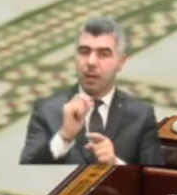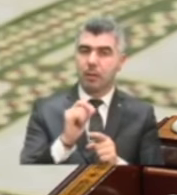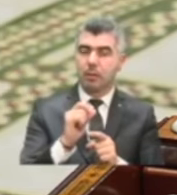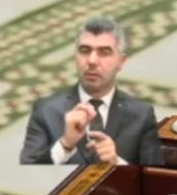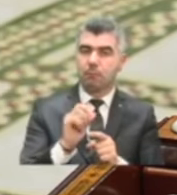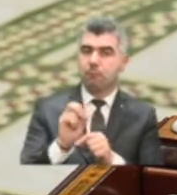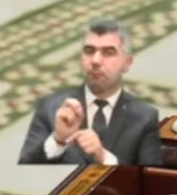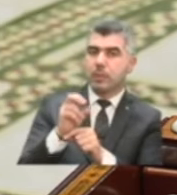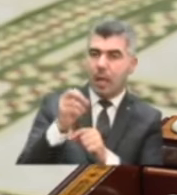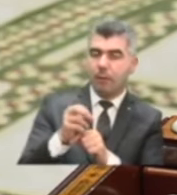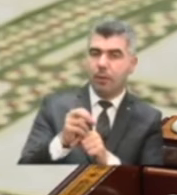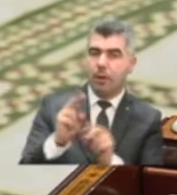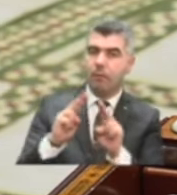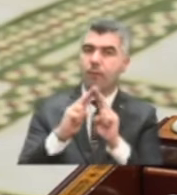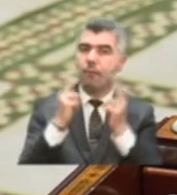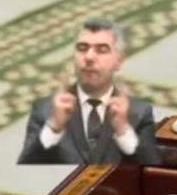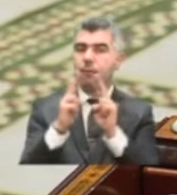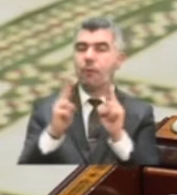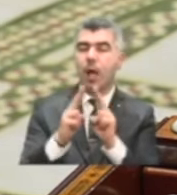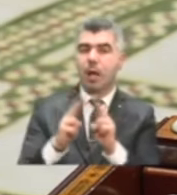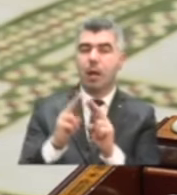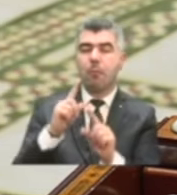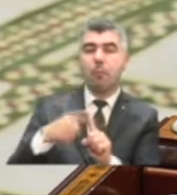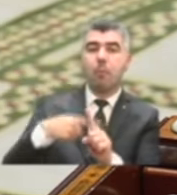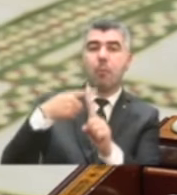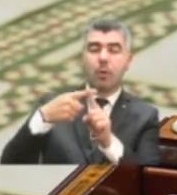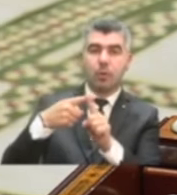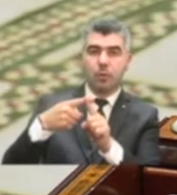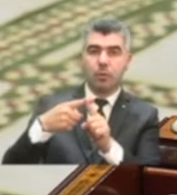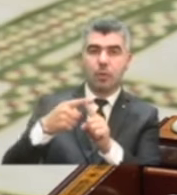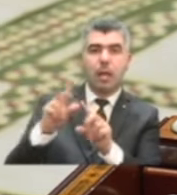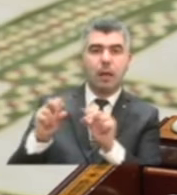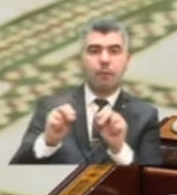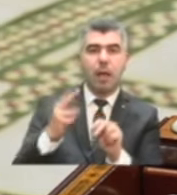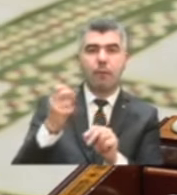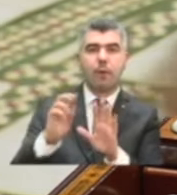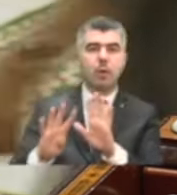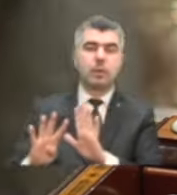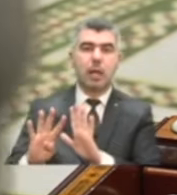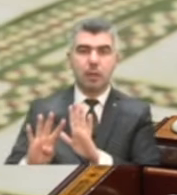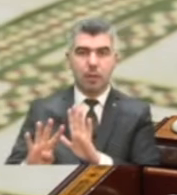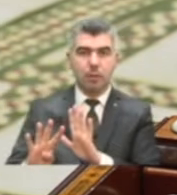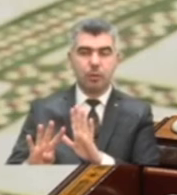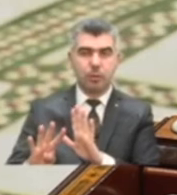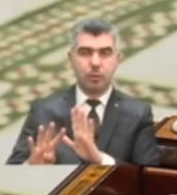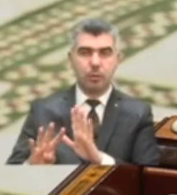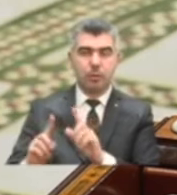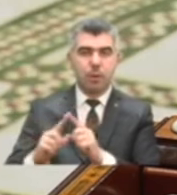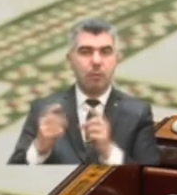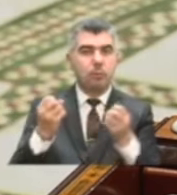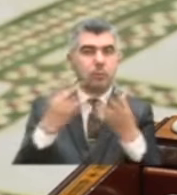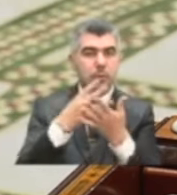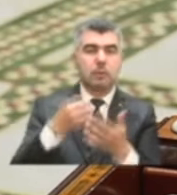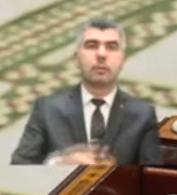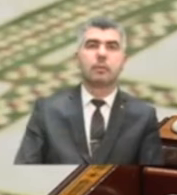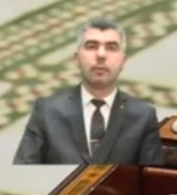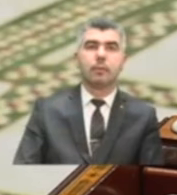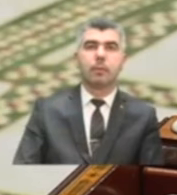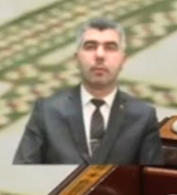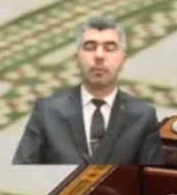النقل دوليا تزادوا مقارنه بسنه 2019 بواحد الطريقه جد مهمه.